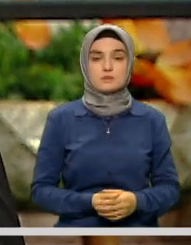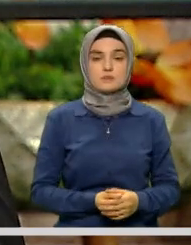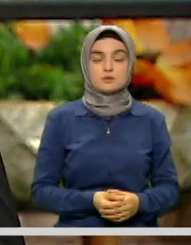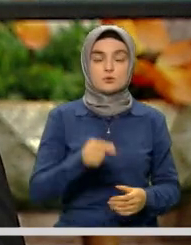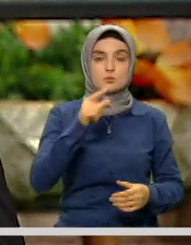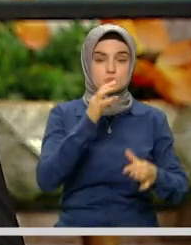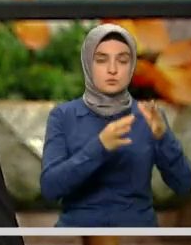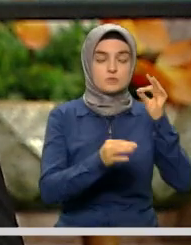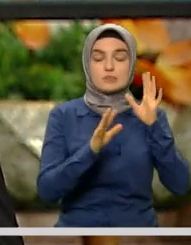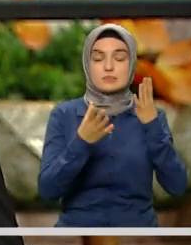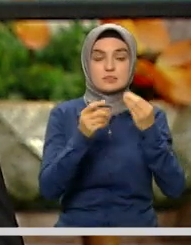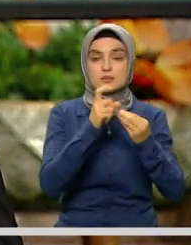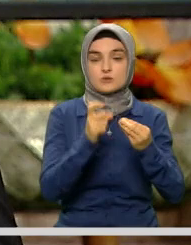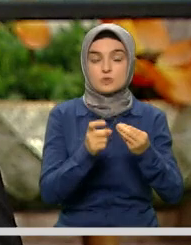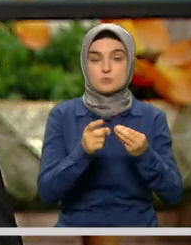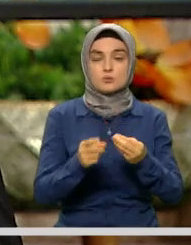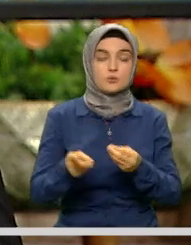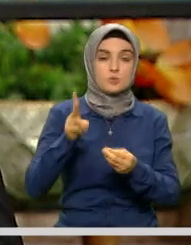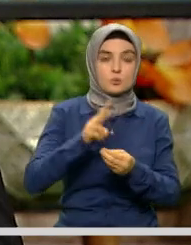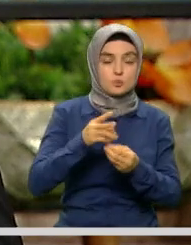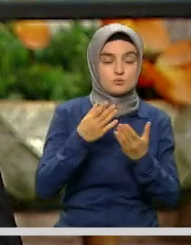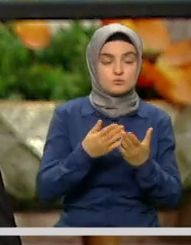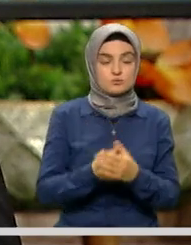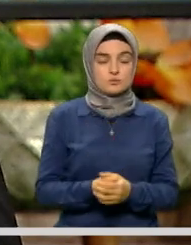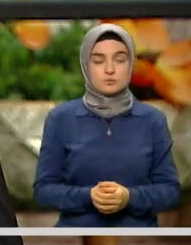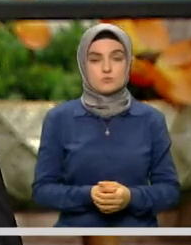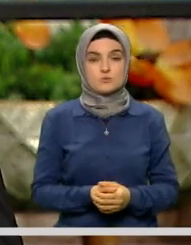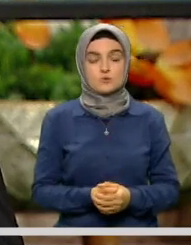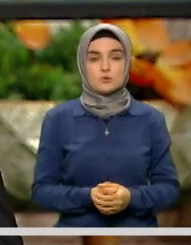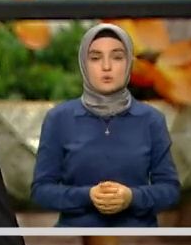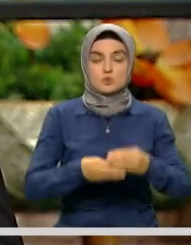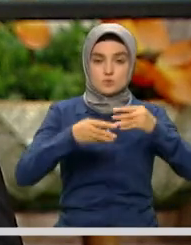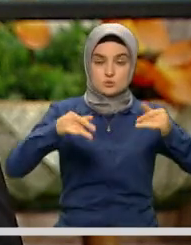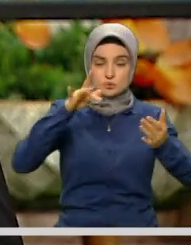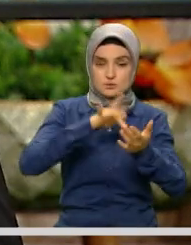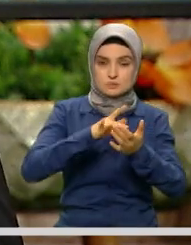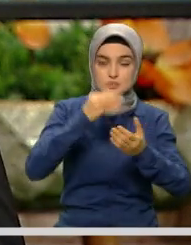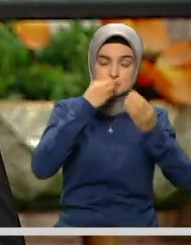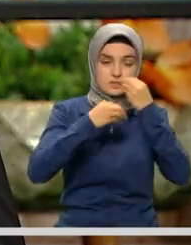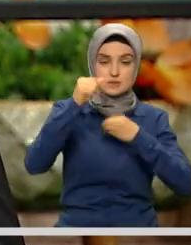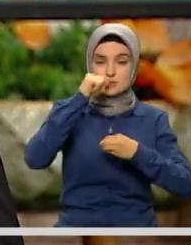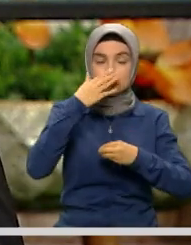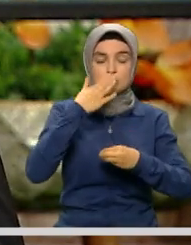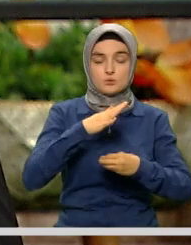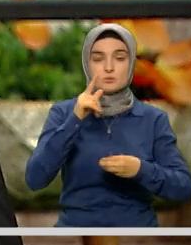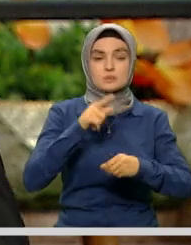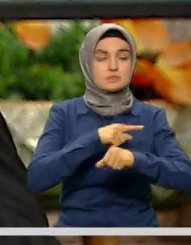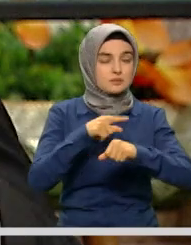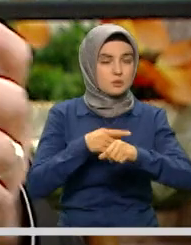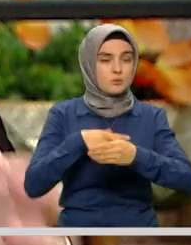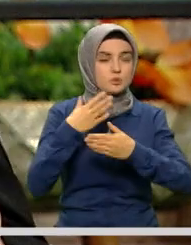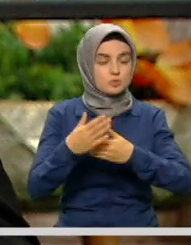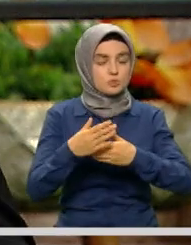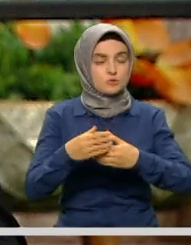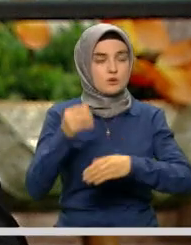Bu kişi ne olacak? Onun için ölüm mukadderdir artık. Çünkü çölün ortasındasınız, yiyecek içecek hiçbir şeyiniz kalmamış. Ve bir zaman sonra tekrar ağacın